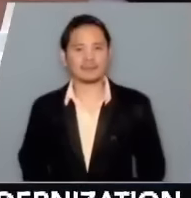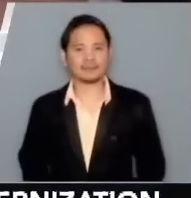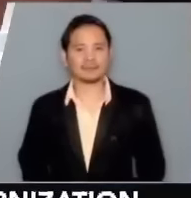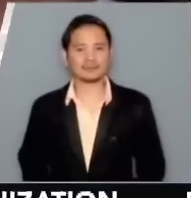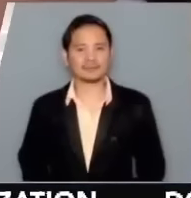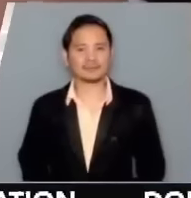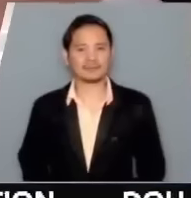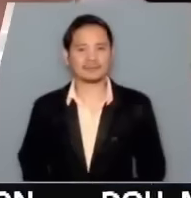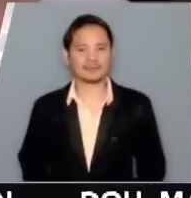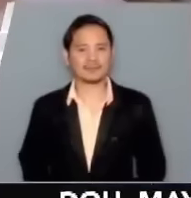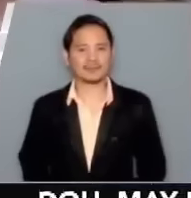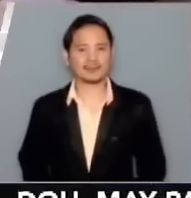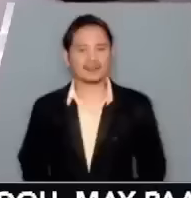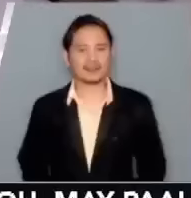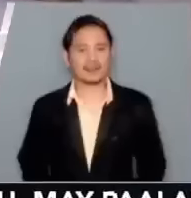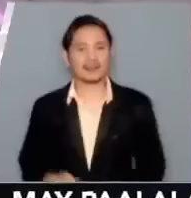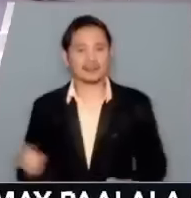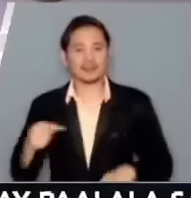Alas 3!